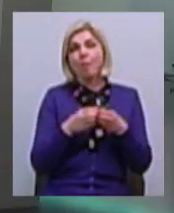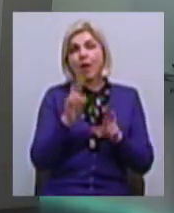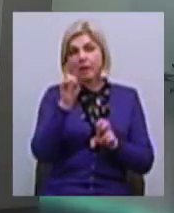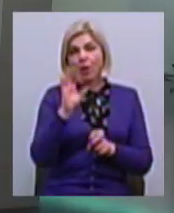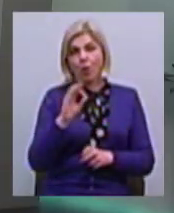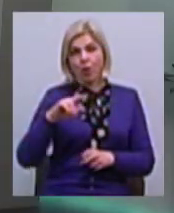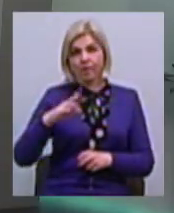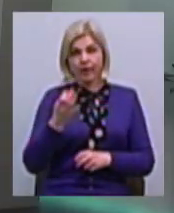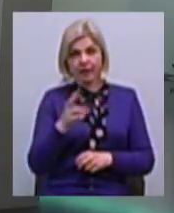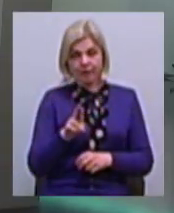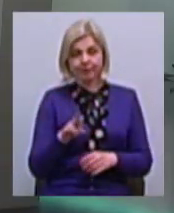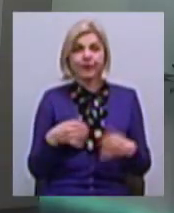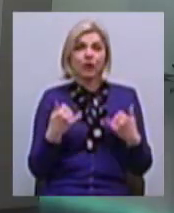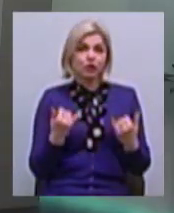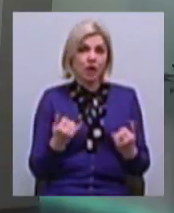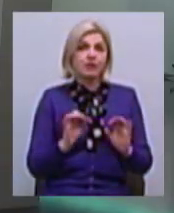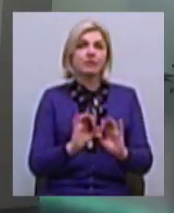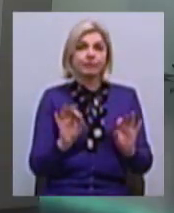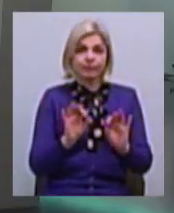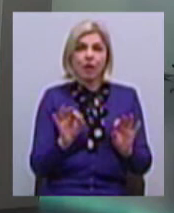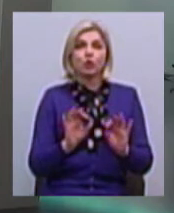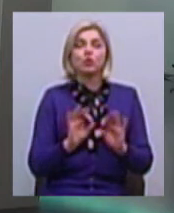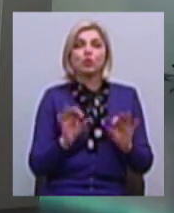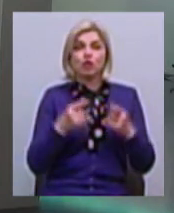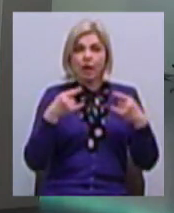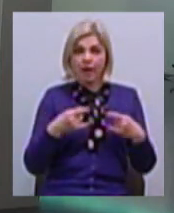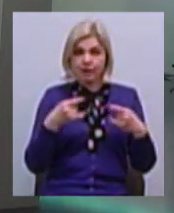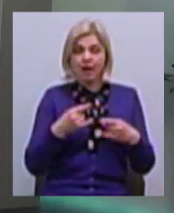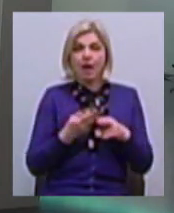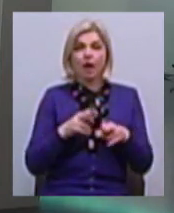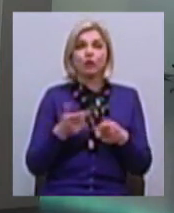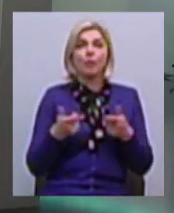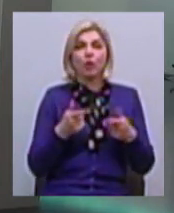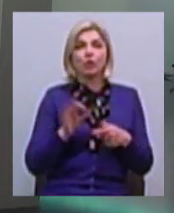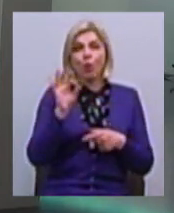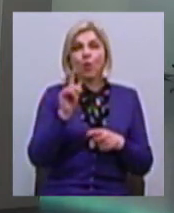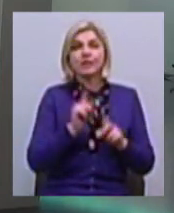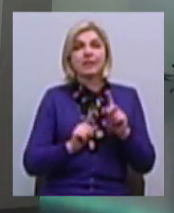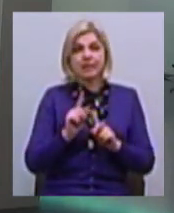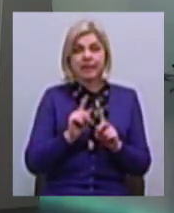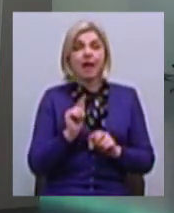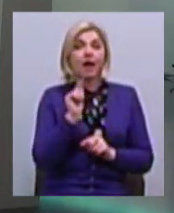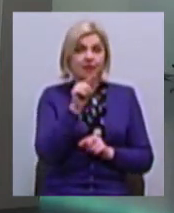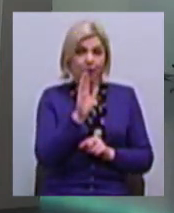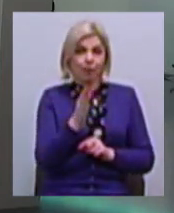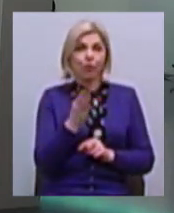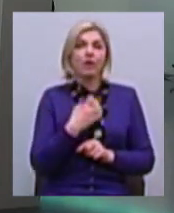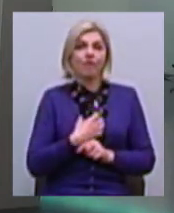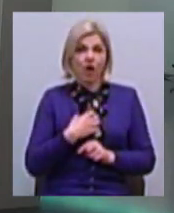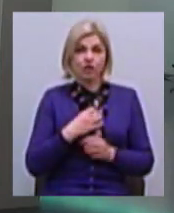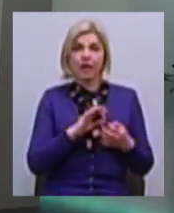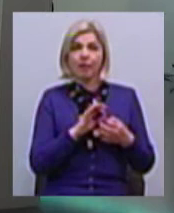пропоную відеосюжет, котрий тоді я підготував безпосередньо про засідання, і там буде кілька важливих деталей, котрі